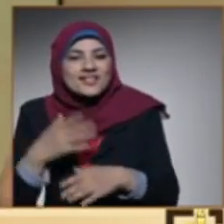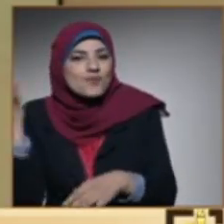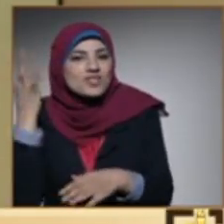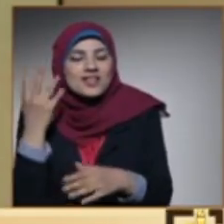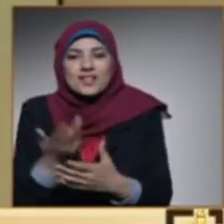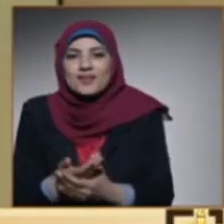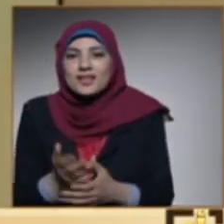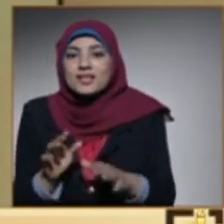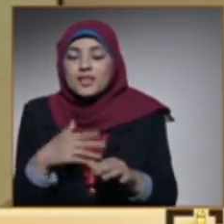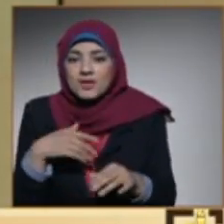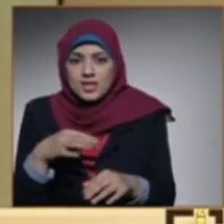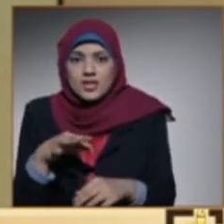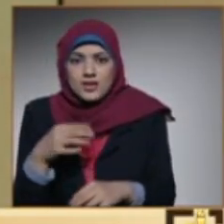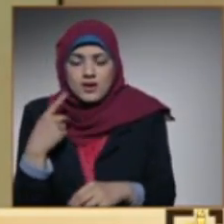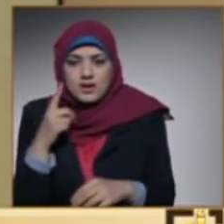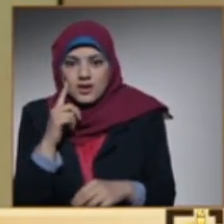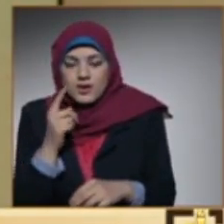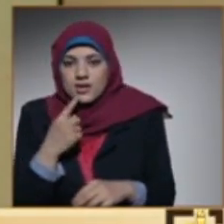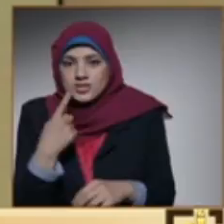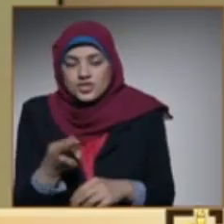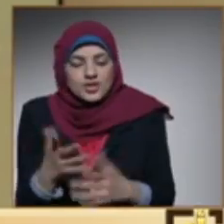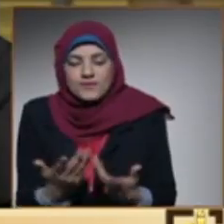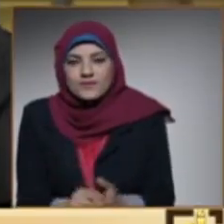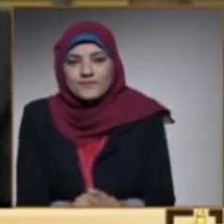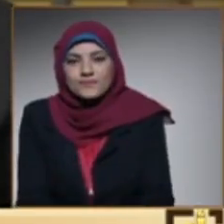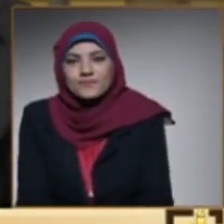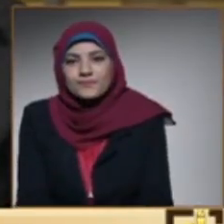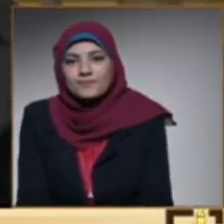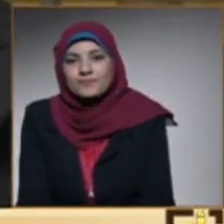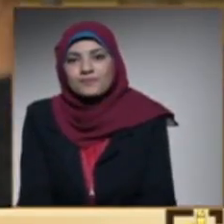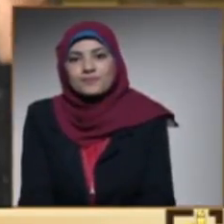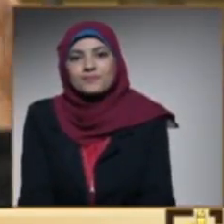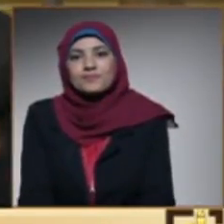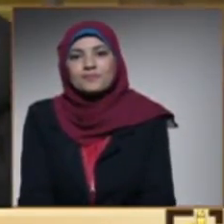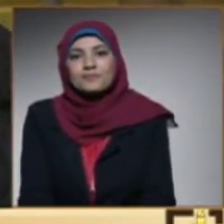حد برضو زيك بنفس ظروفك؟